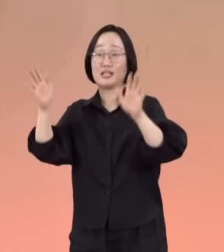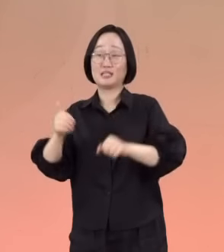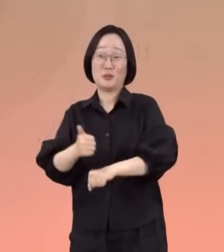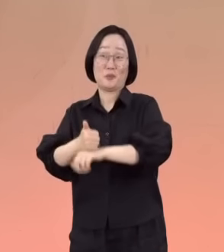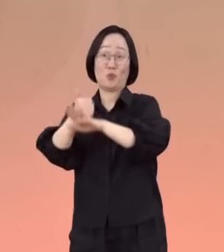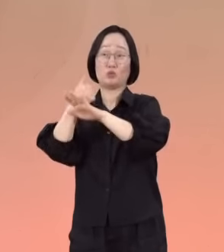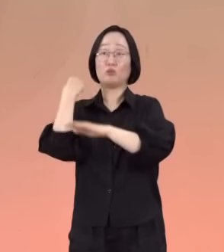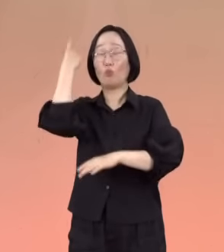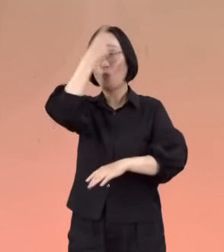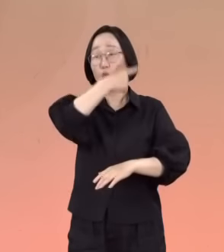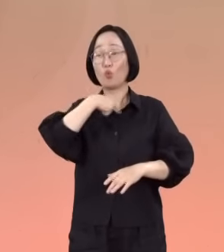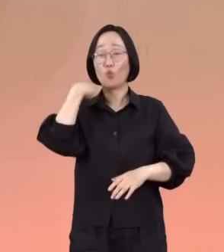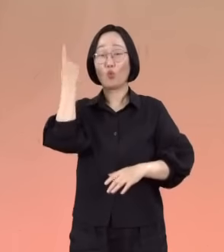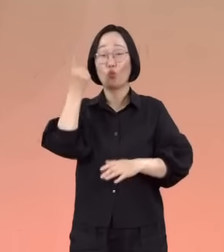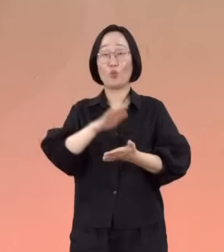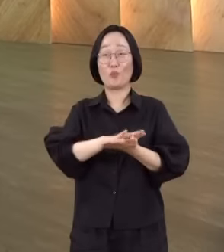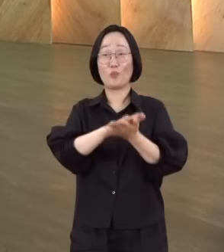변했대요